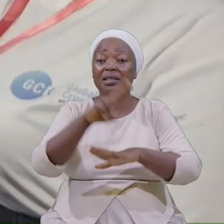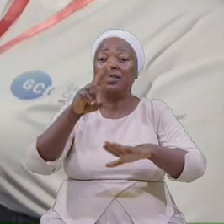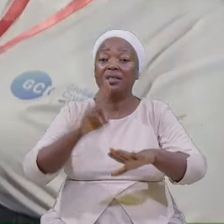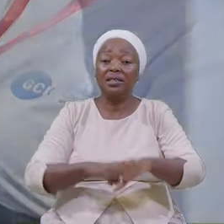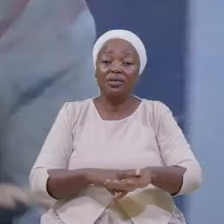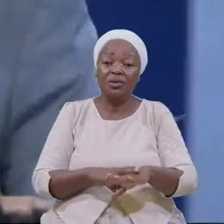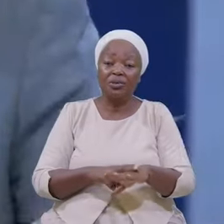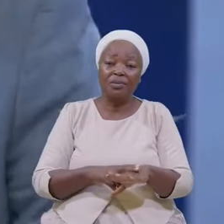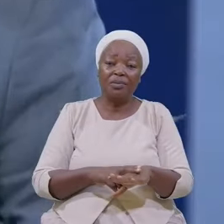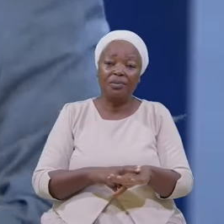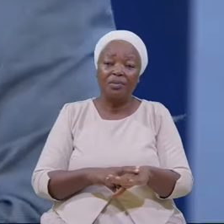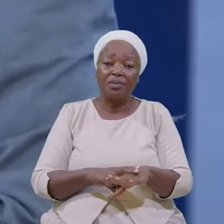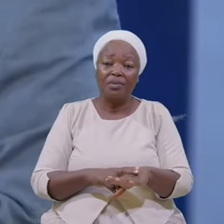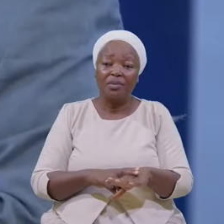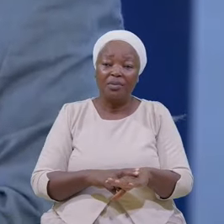Ma nature